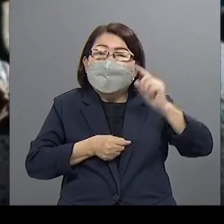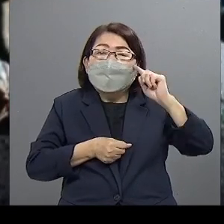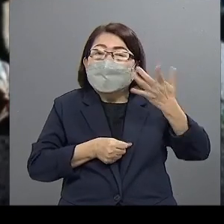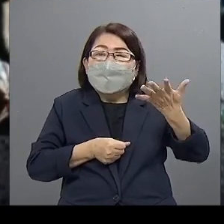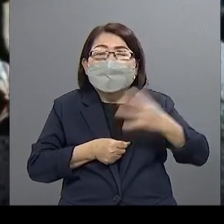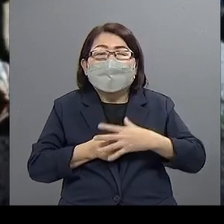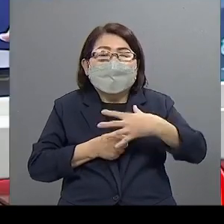ม.ค